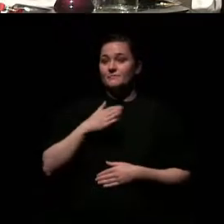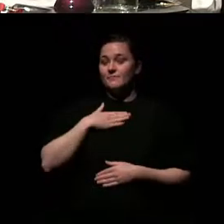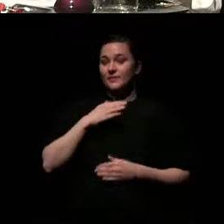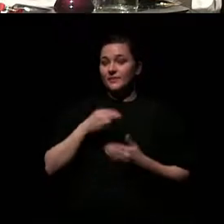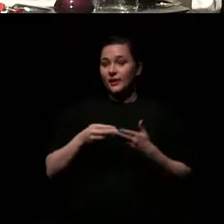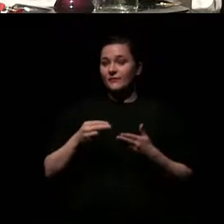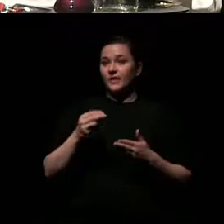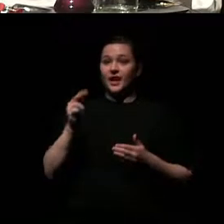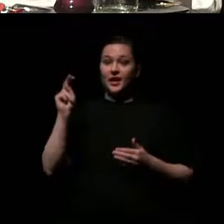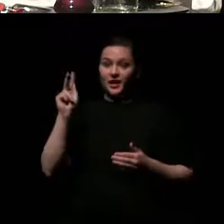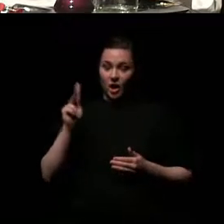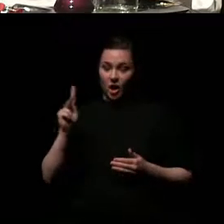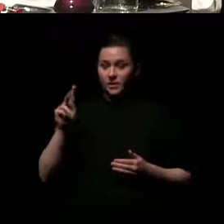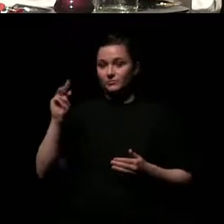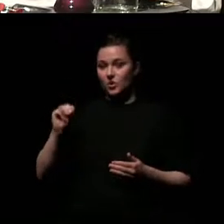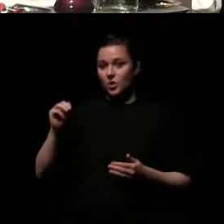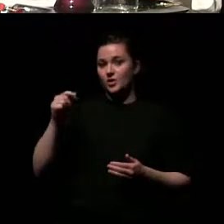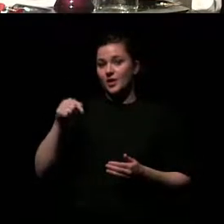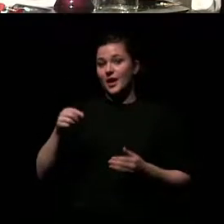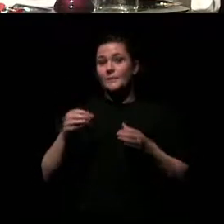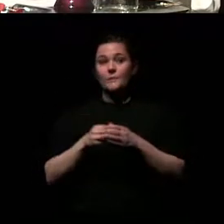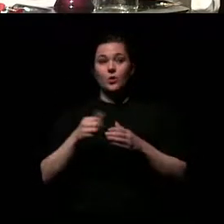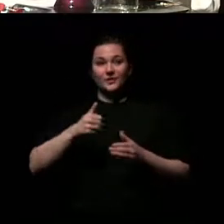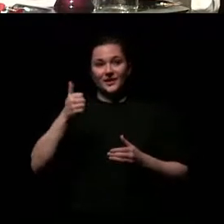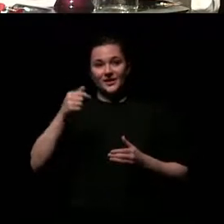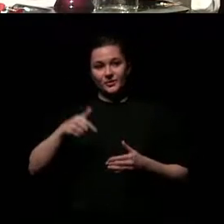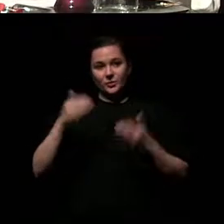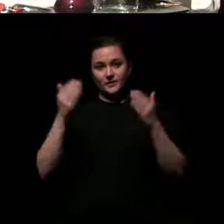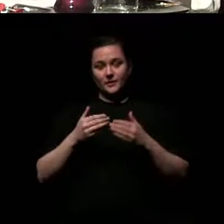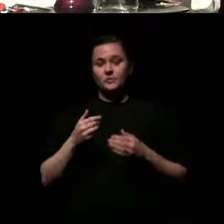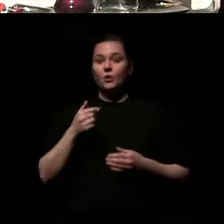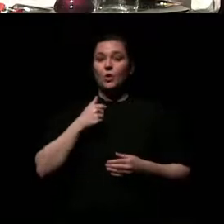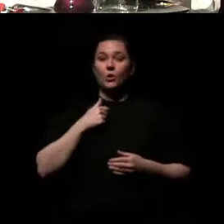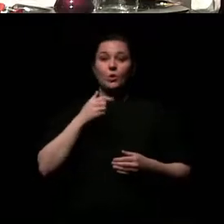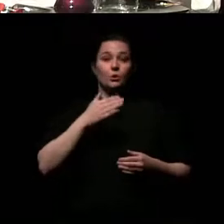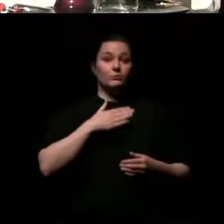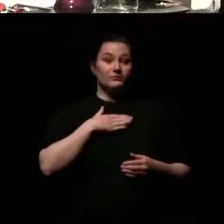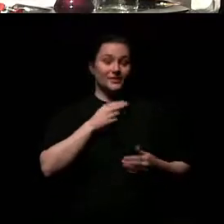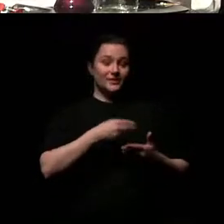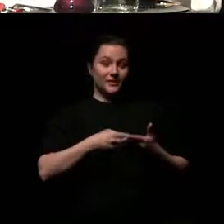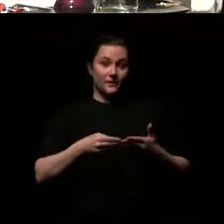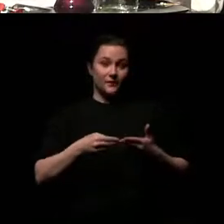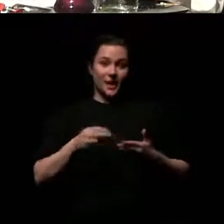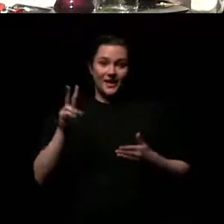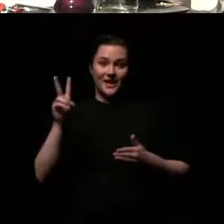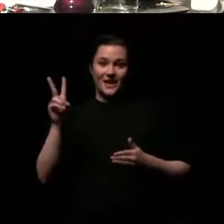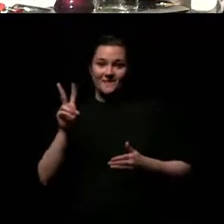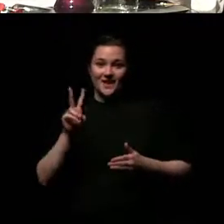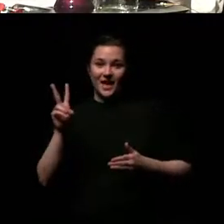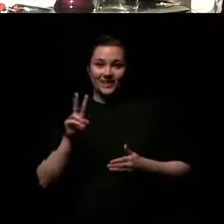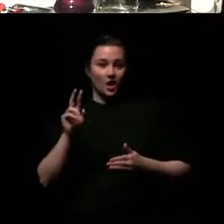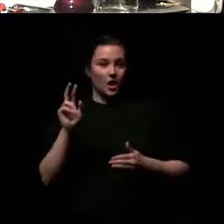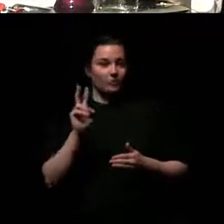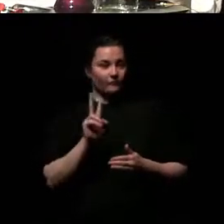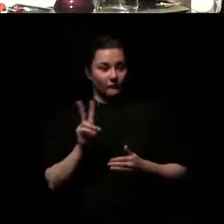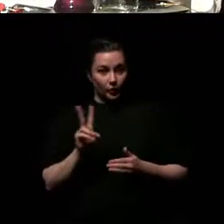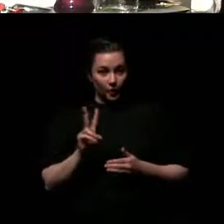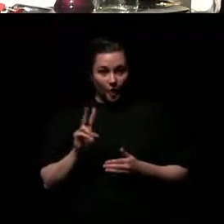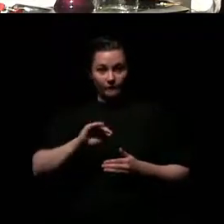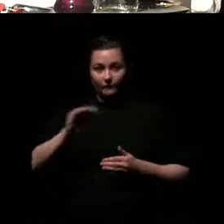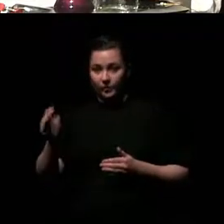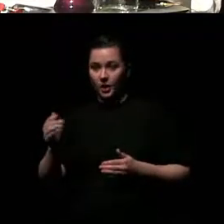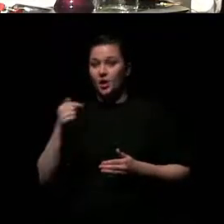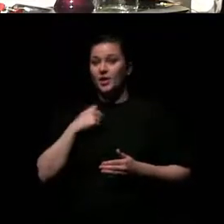møteleder. Og mitt navn Venner Volla. Mitt navn Venner Volla, og jeg kveldens